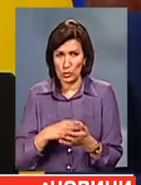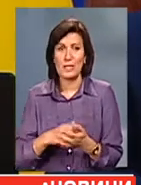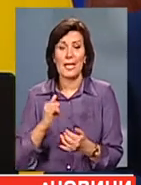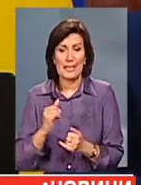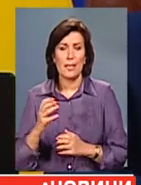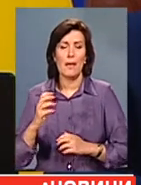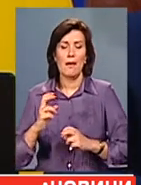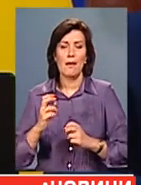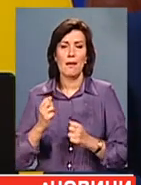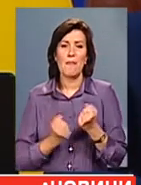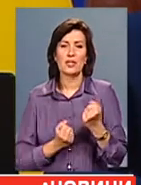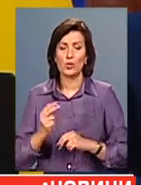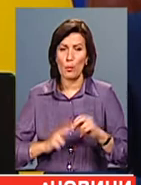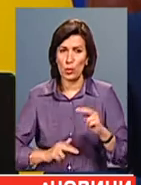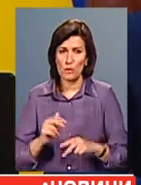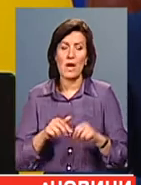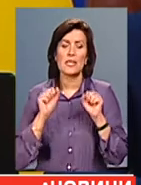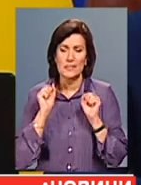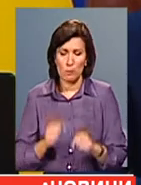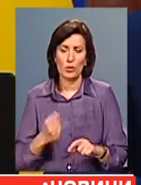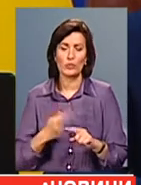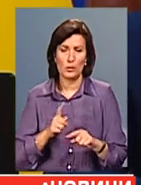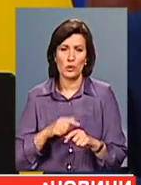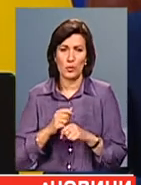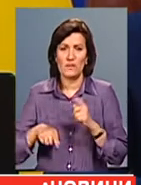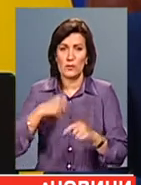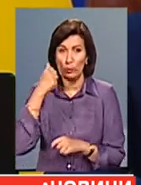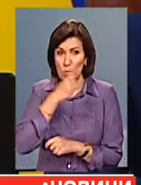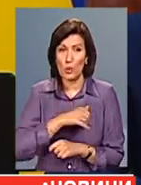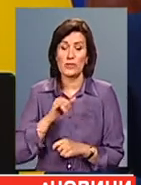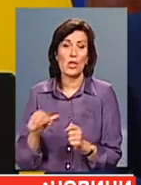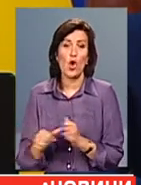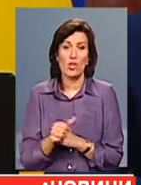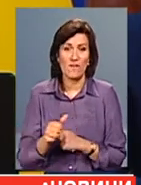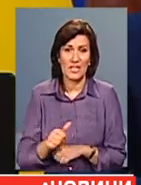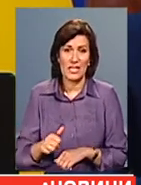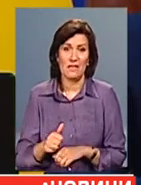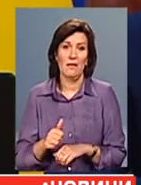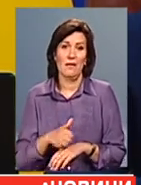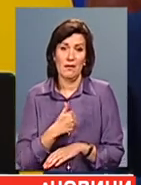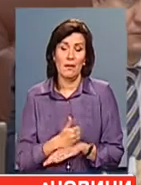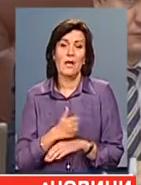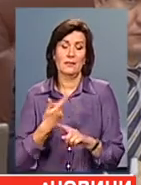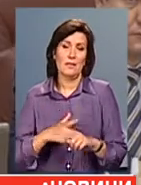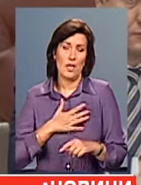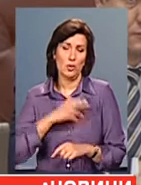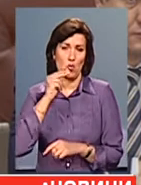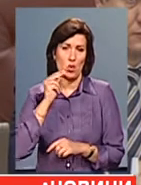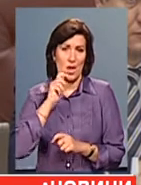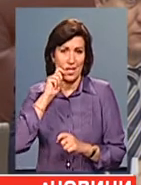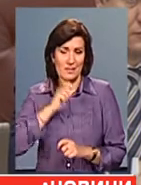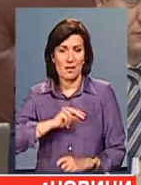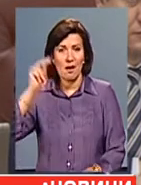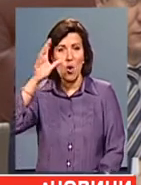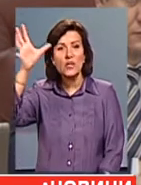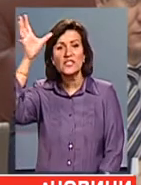машинобудування в країні, і ми можемо це зробити в наступному році. І один із головних пріоритетів – це наша українська освіта,